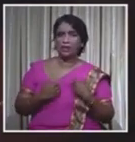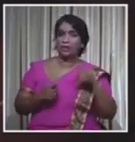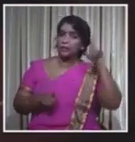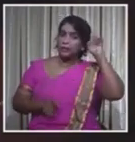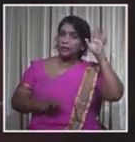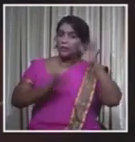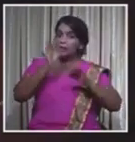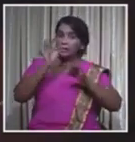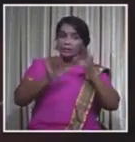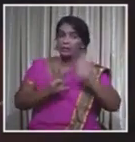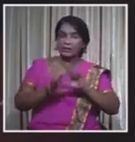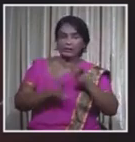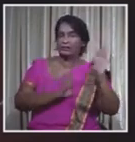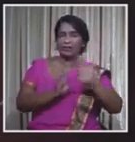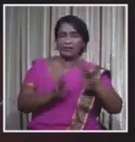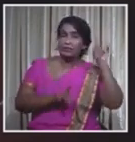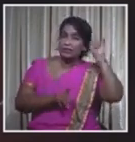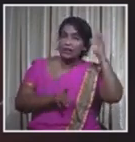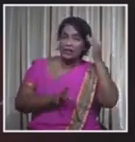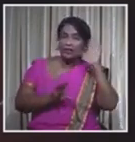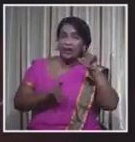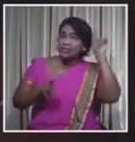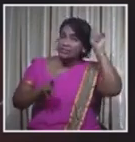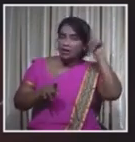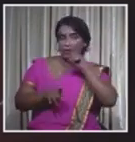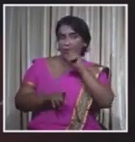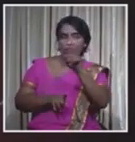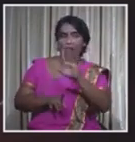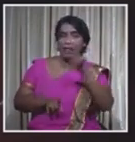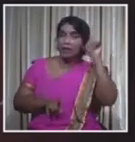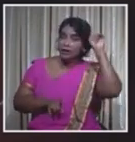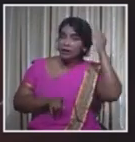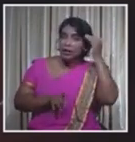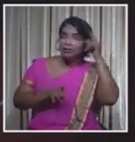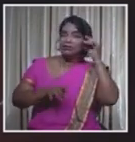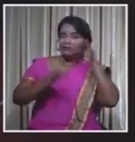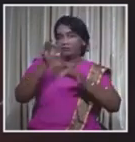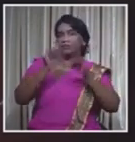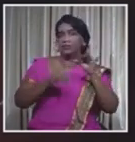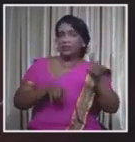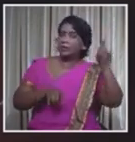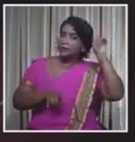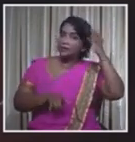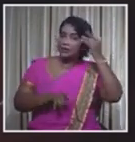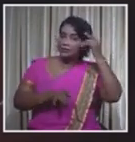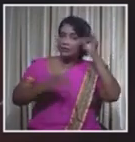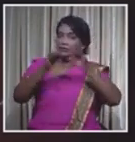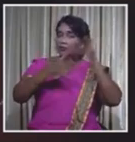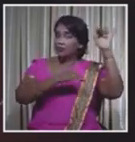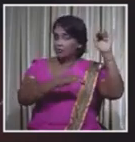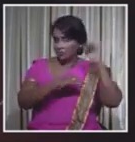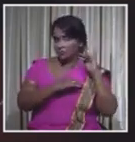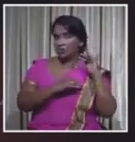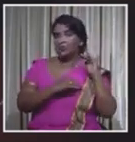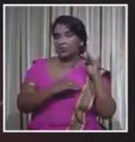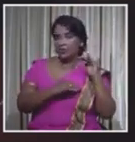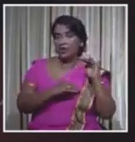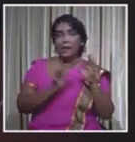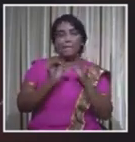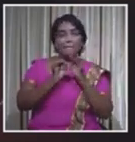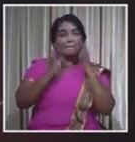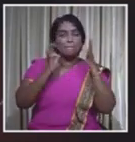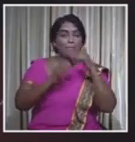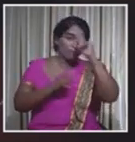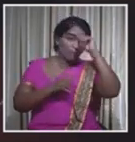ගැන නෙවෙයි, හරක් ගැන අපි කතා කරේ නැහැ. ඒක නිසා ඒගොල්ලෝ කලබල වෙන්න ඕනේ නැහැ. මේ කිරි දෙන්නු ඇනවුම් කරේ බැසිල්